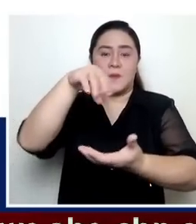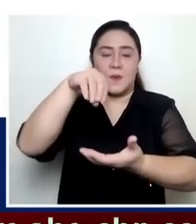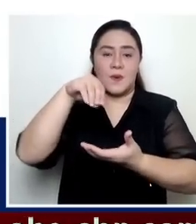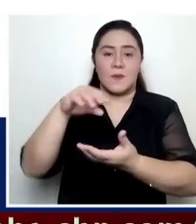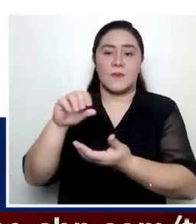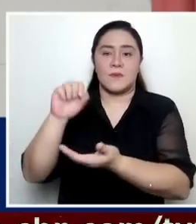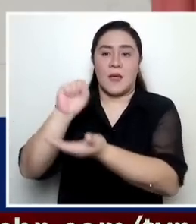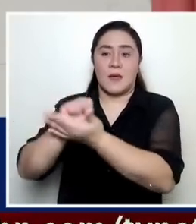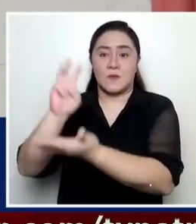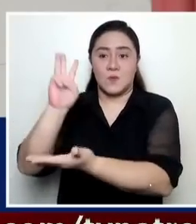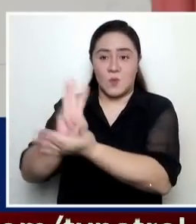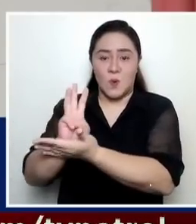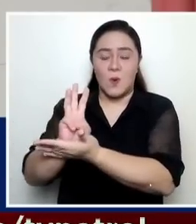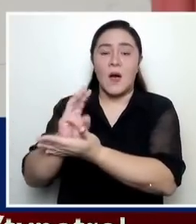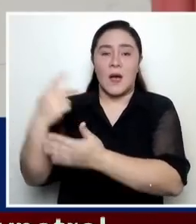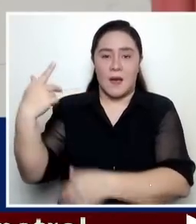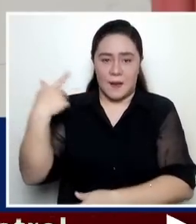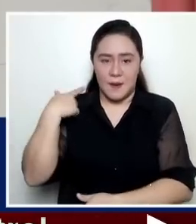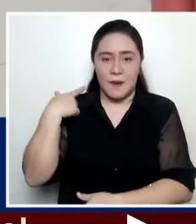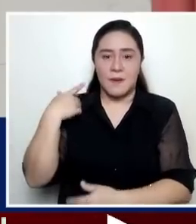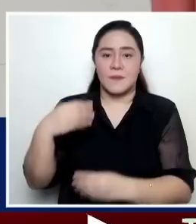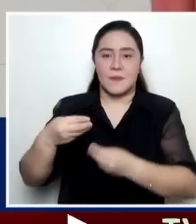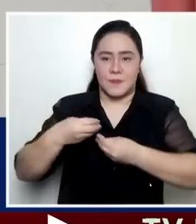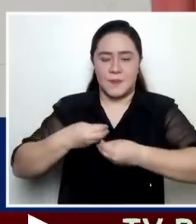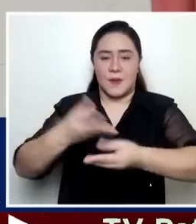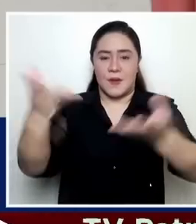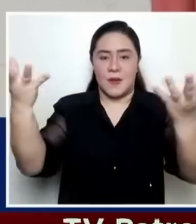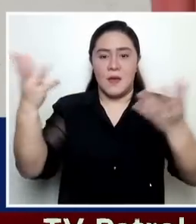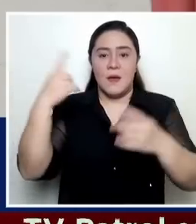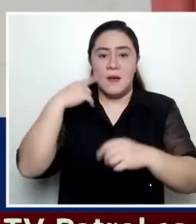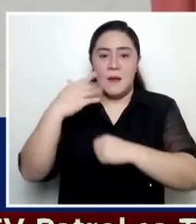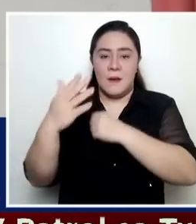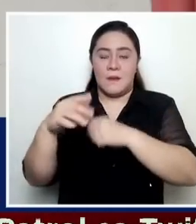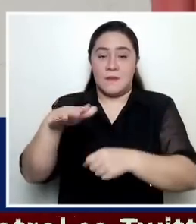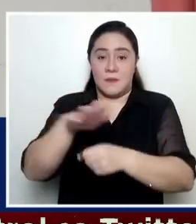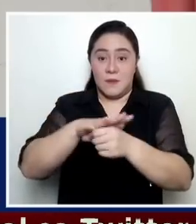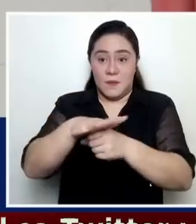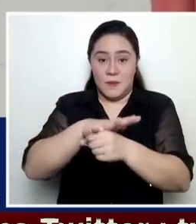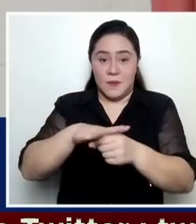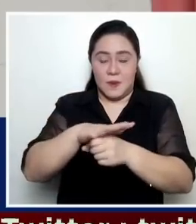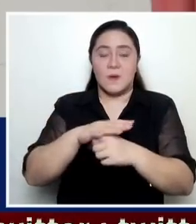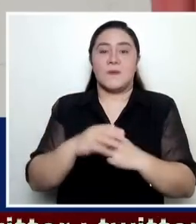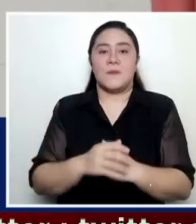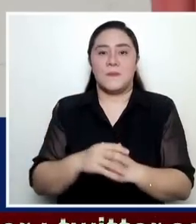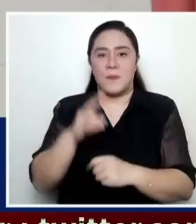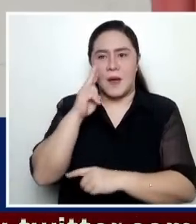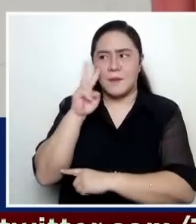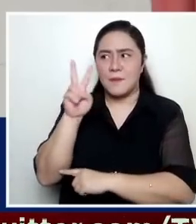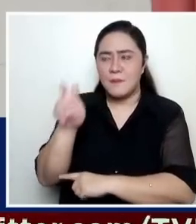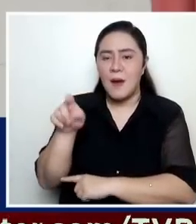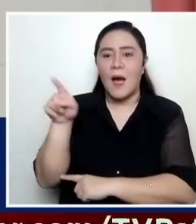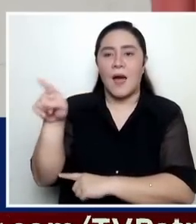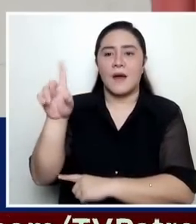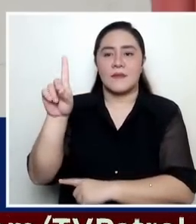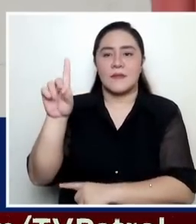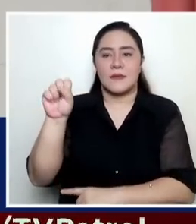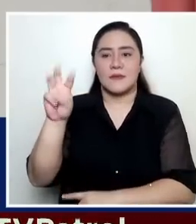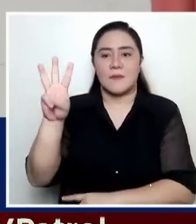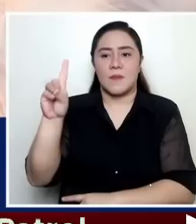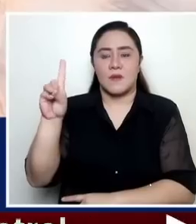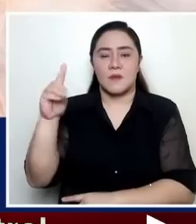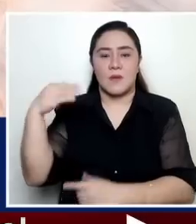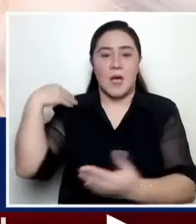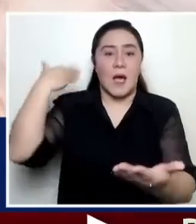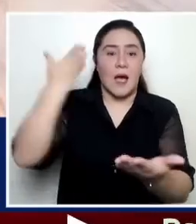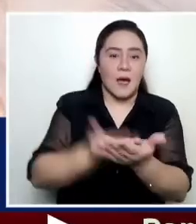DSWD. Sinisikap kagad ma-distribute ng lokal na pamahalaan. Nung makita ko, galing sa DSWD, binagsak sa provincial